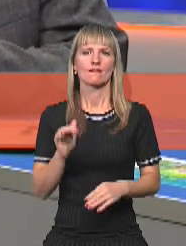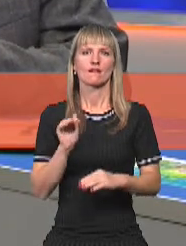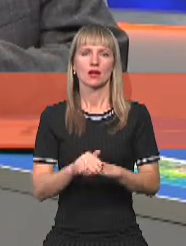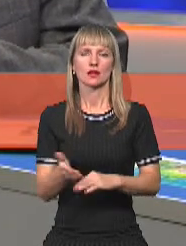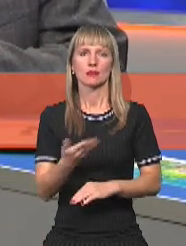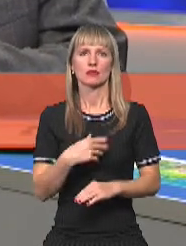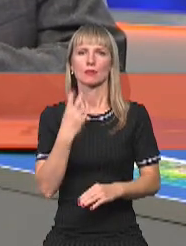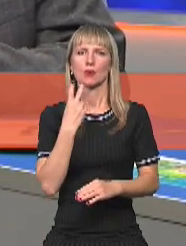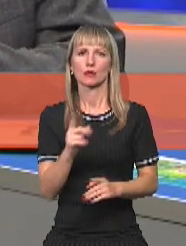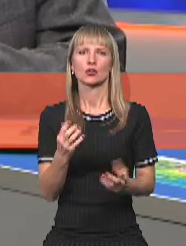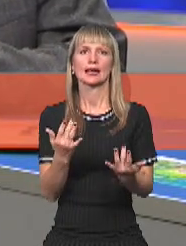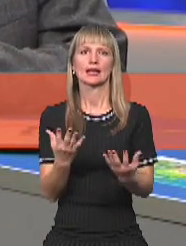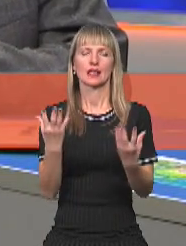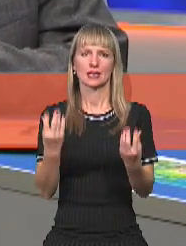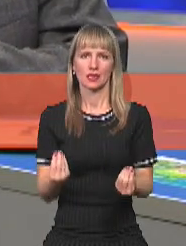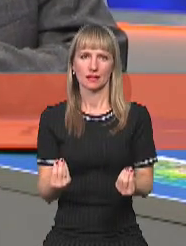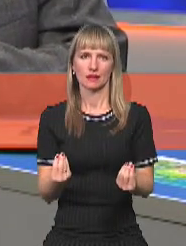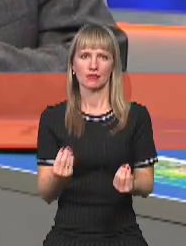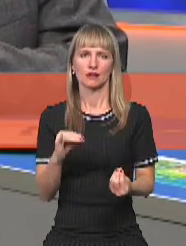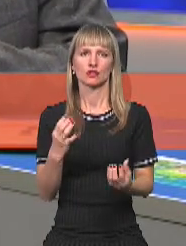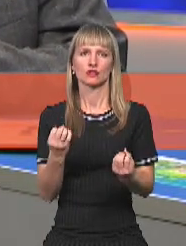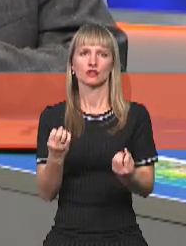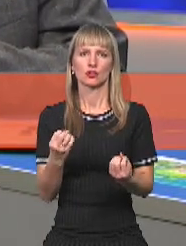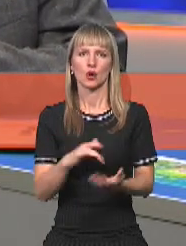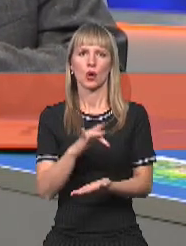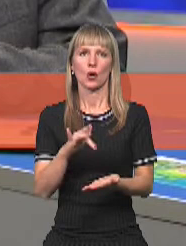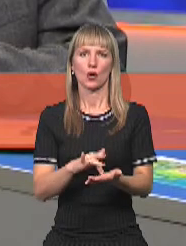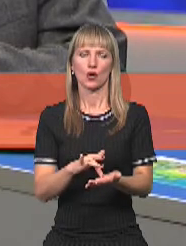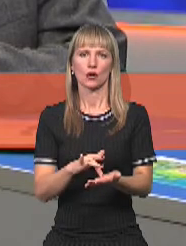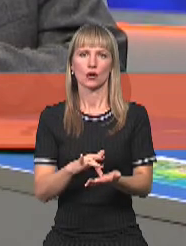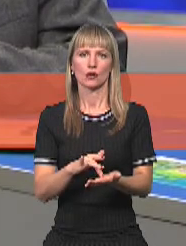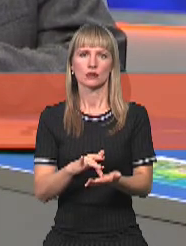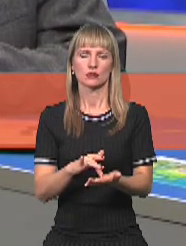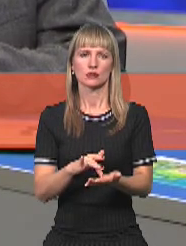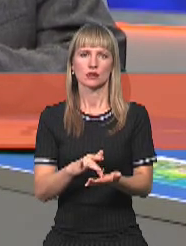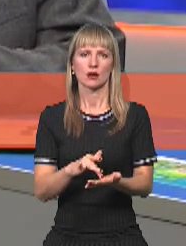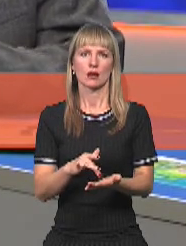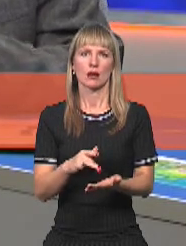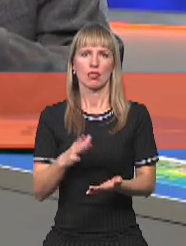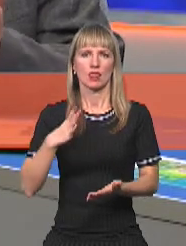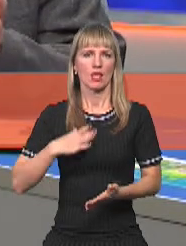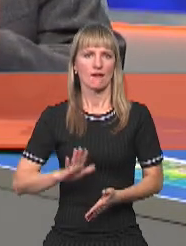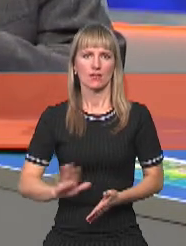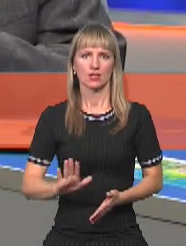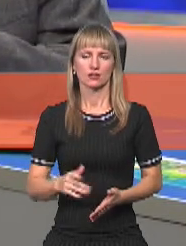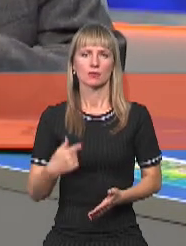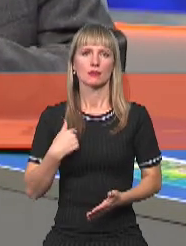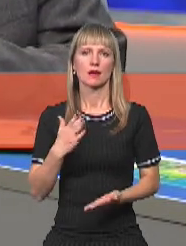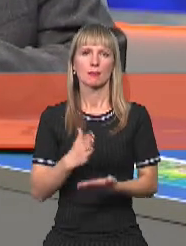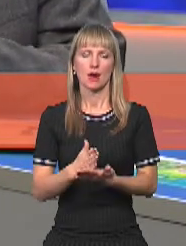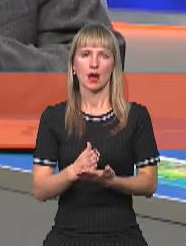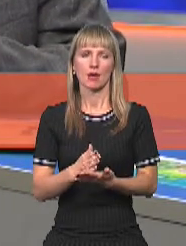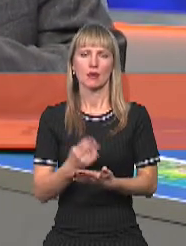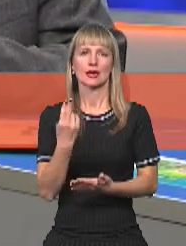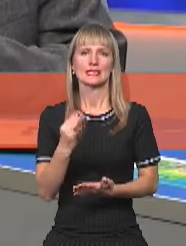Фактично, ми з вами побачили, що ще кілька днів, і міська інфраструктура просто не витримала. Тому, друзі, ми з вами маємо цивілізацію,